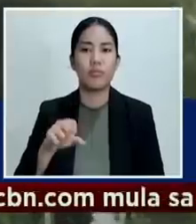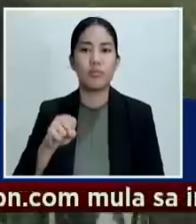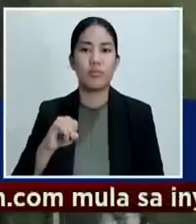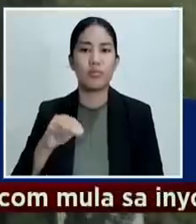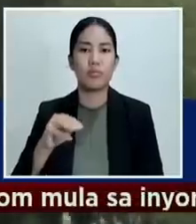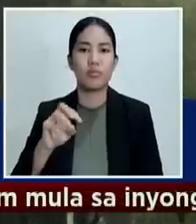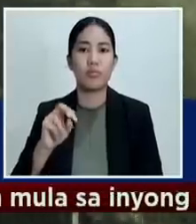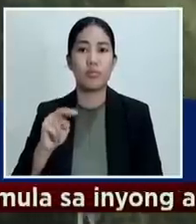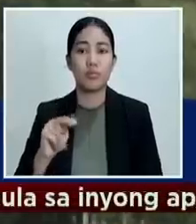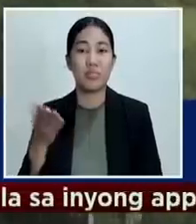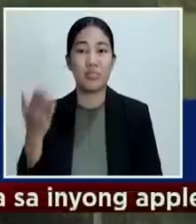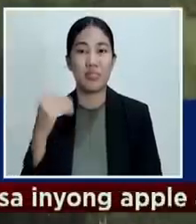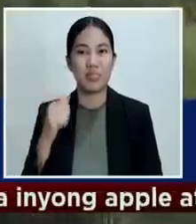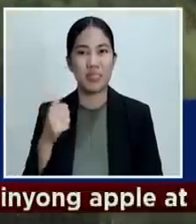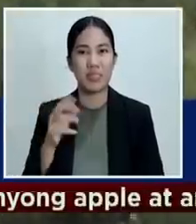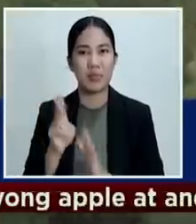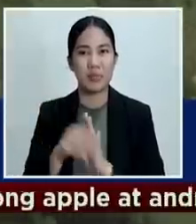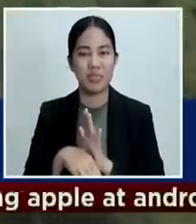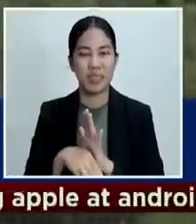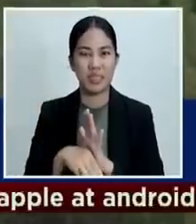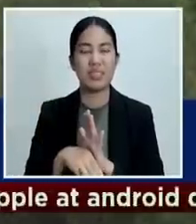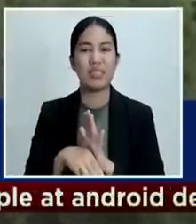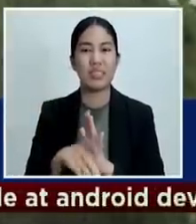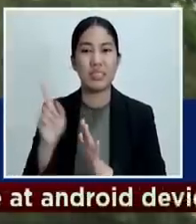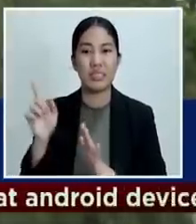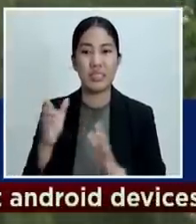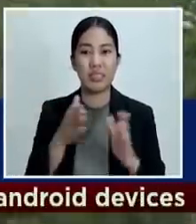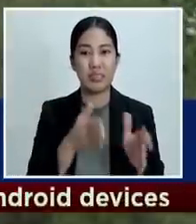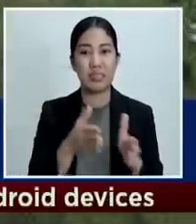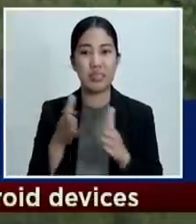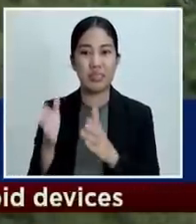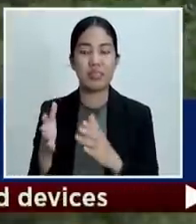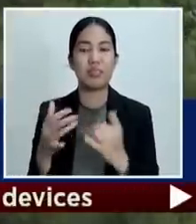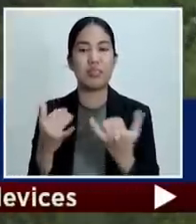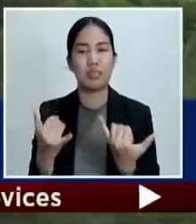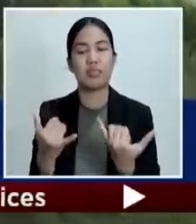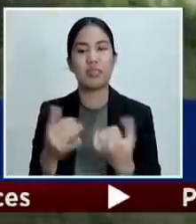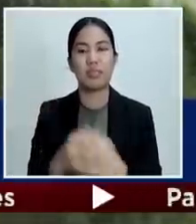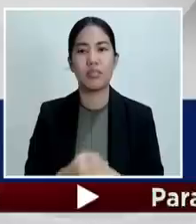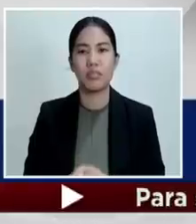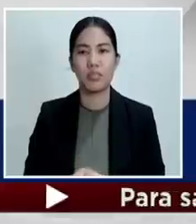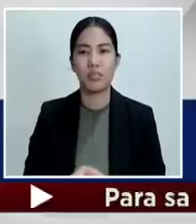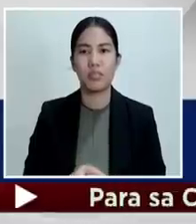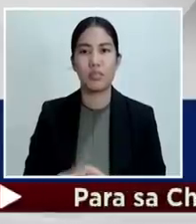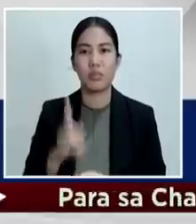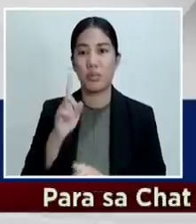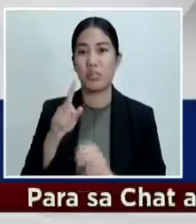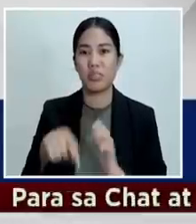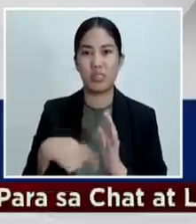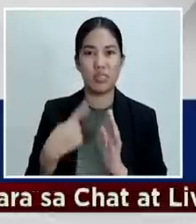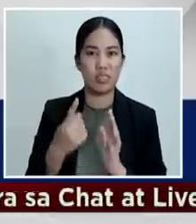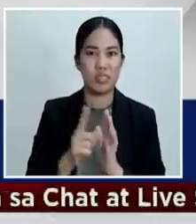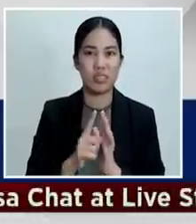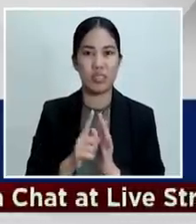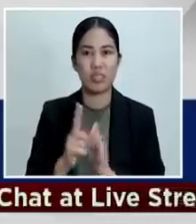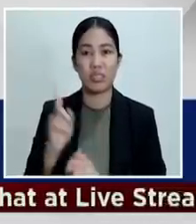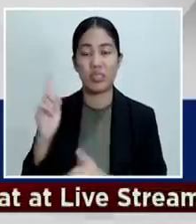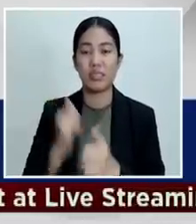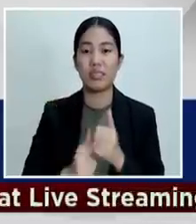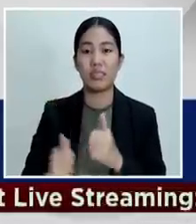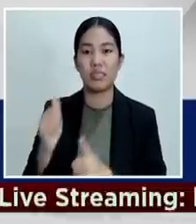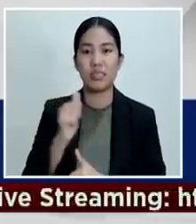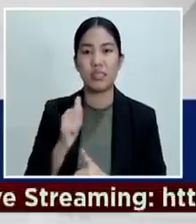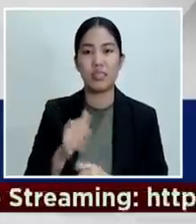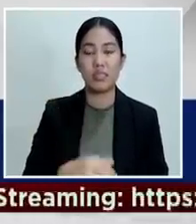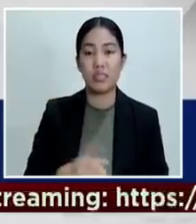minutong biyahe sa dalawang bahagi ng kalsada, inaabot ngayon ng higit isang oras. Sabi ng pamunuan ng NLEX,